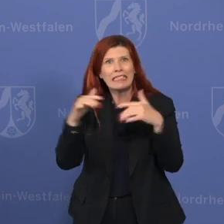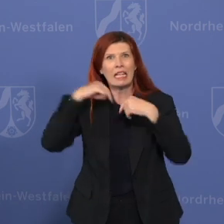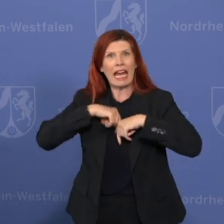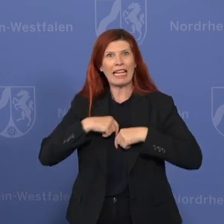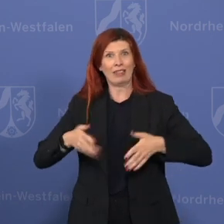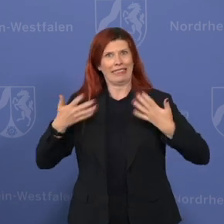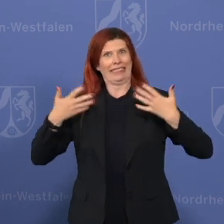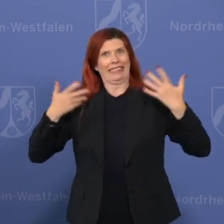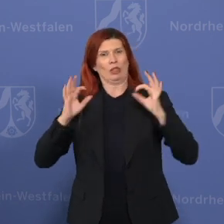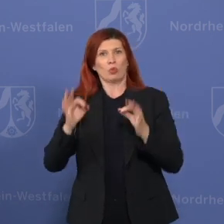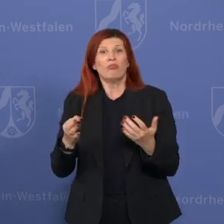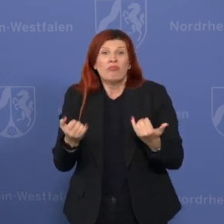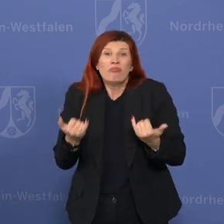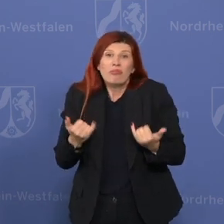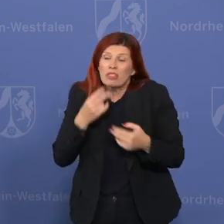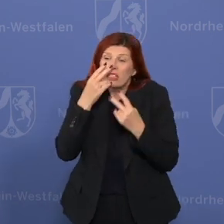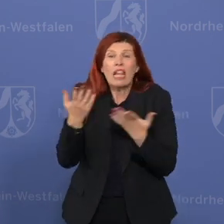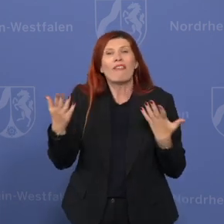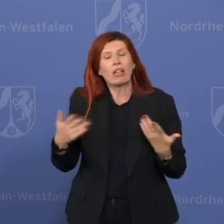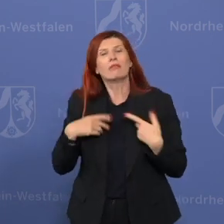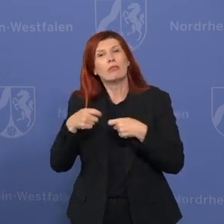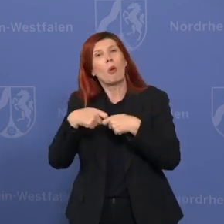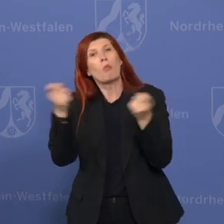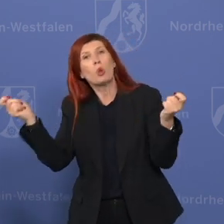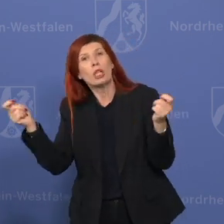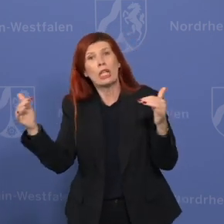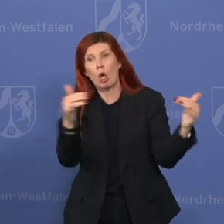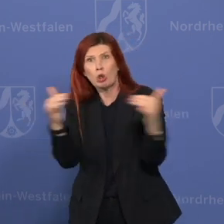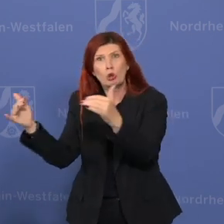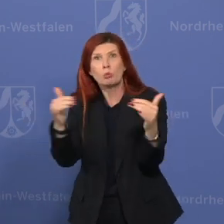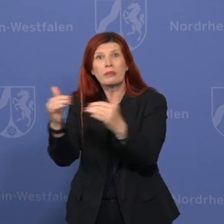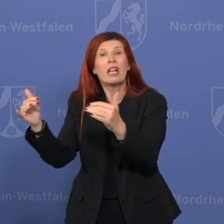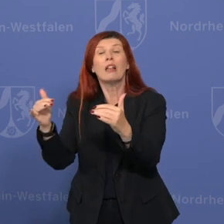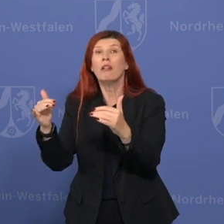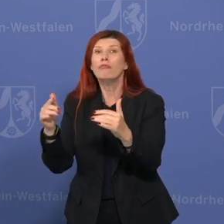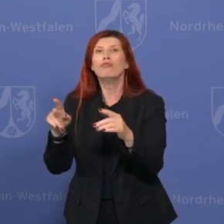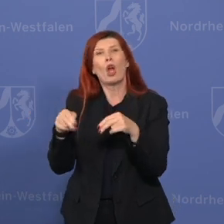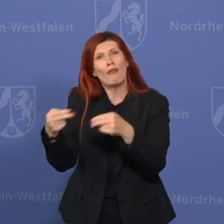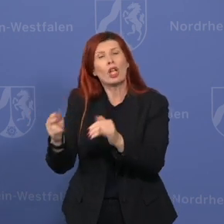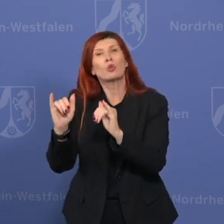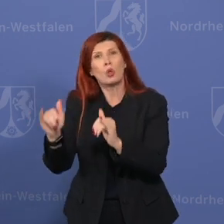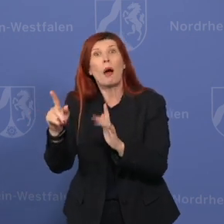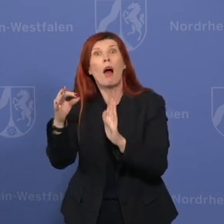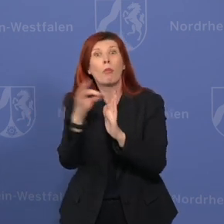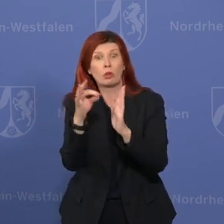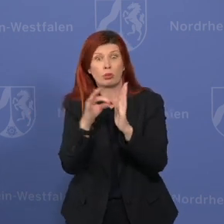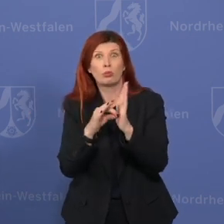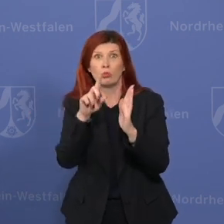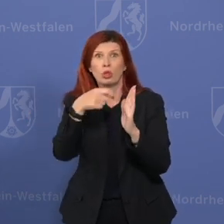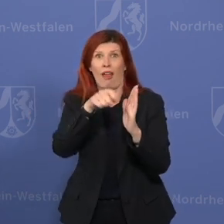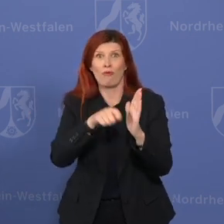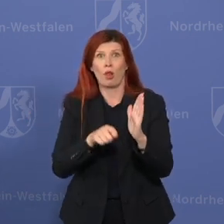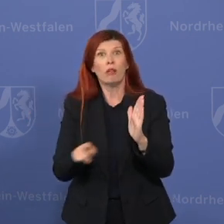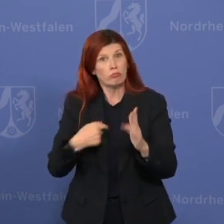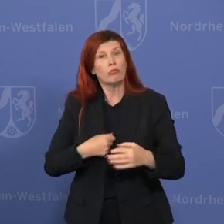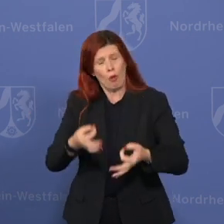diese Öffnung der Ligaspiele unter entsprechenden Auflagen, die man ja entwickelt hat, für absolut richtig und auch notwendig.